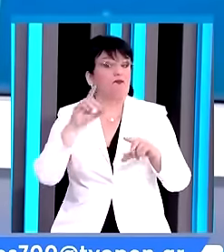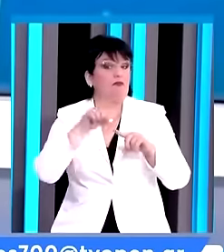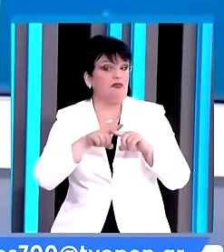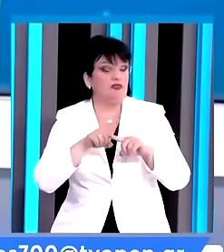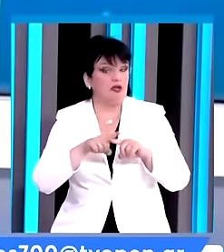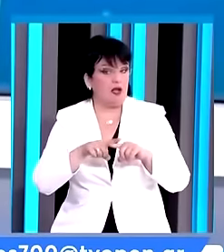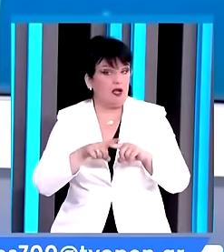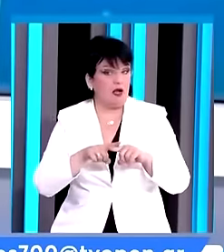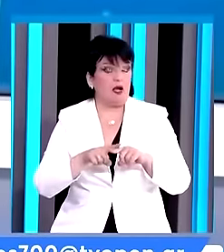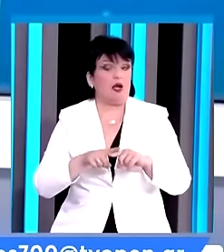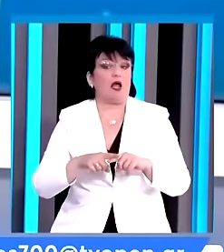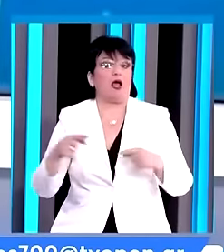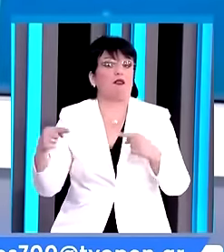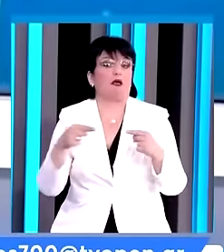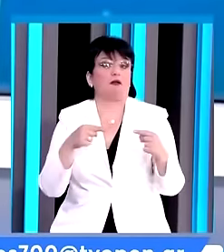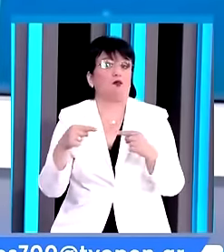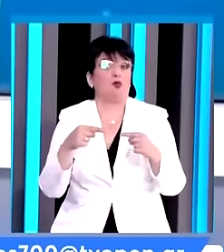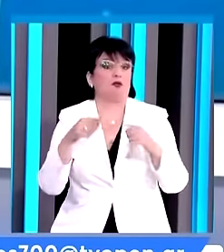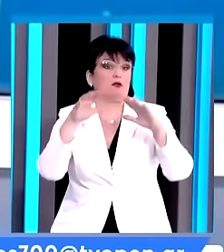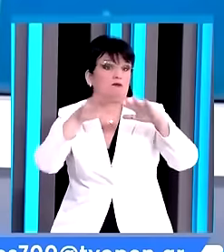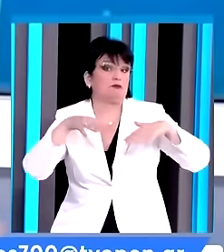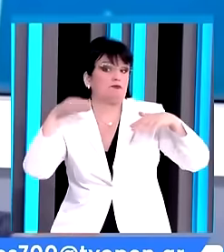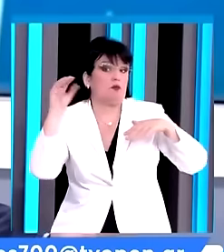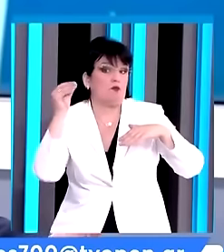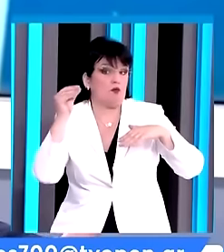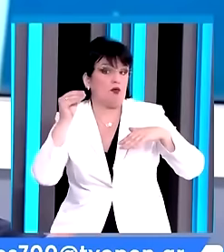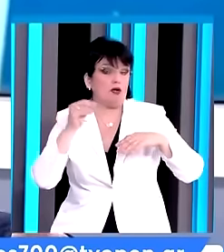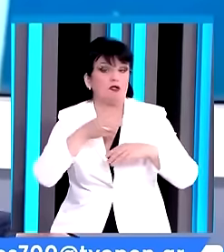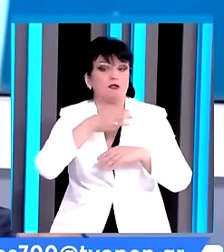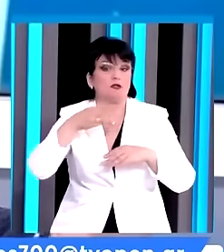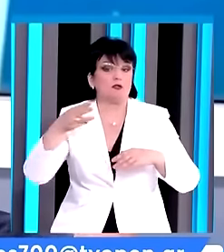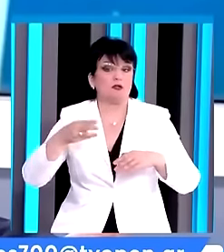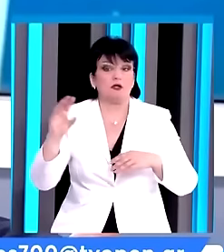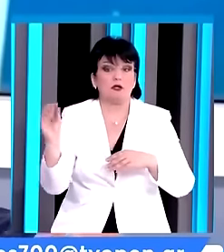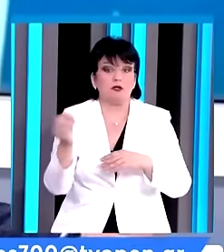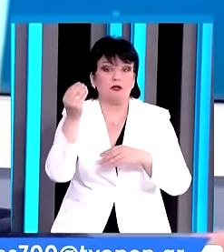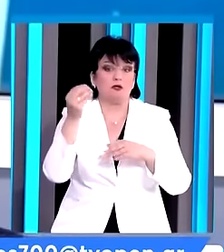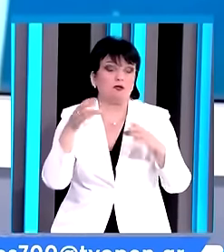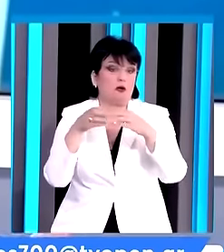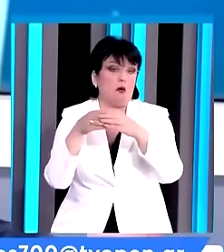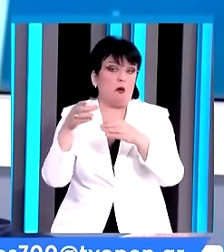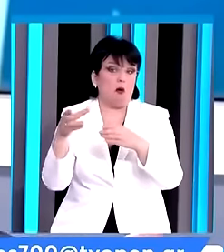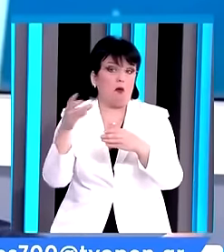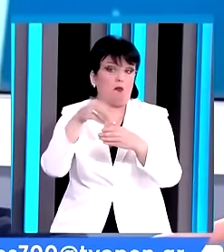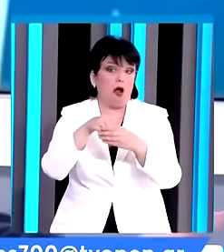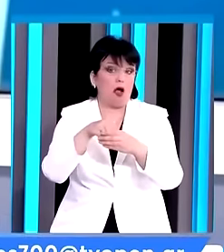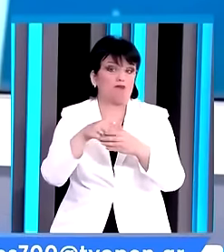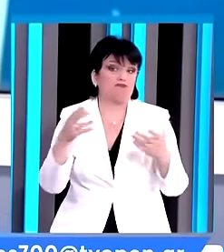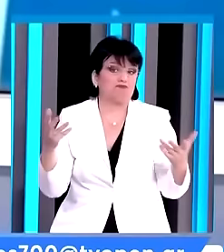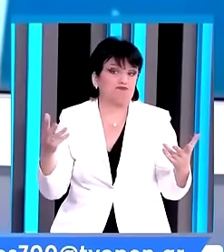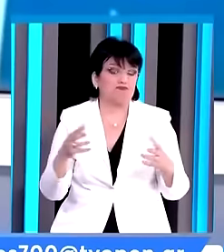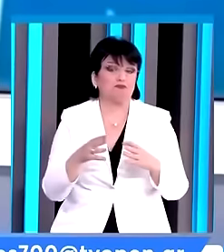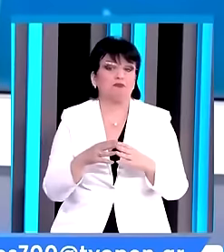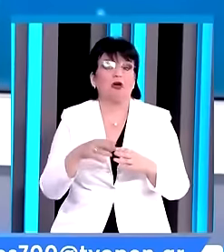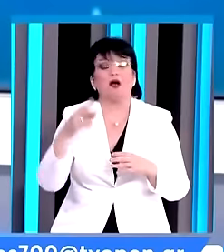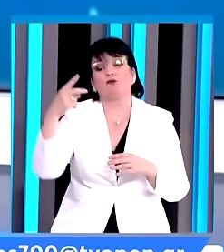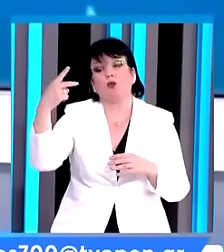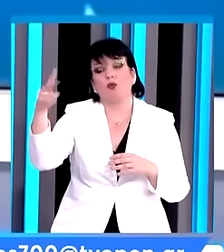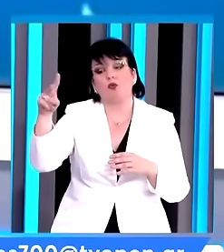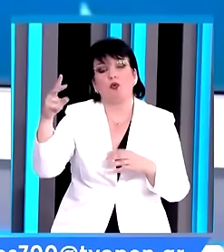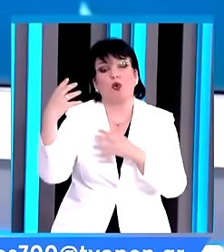έχει μια αξιωματική αντιπολίτευση με έναν αρχηγό ο οποίος δεν είναι στη Βουλή. Γιατί επέλεξε ο ΣΥΡΙΖΑ έναν πρόεδρο ο οποίος δεν είναι κοινοβουλευτικός. Αυτό είναι δικό